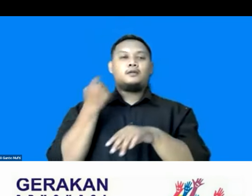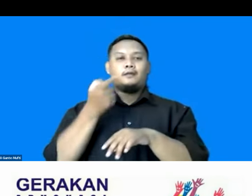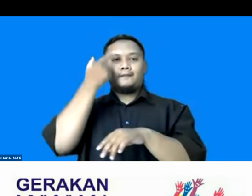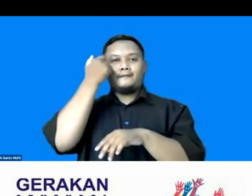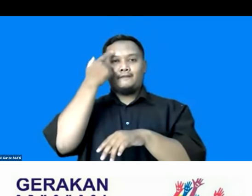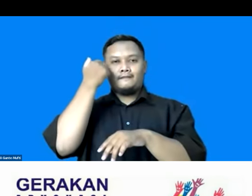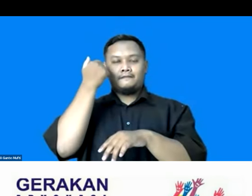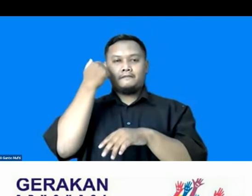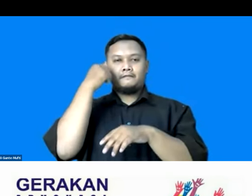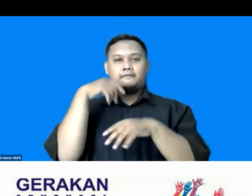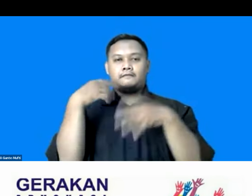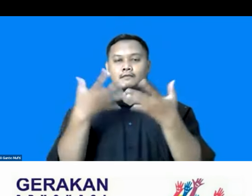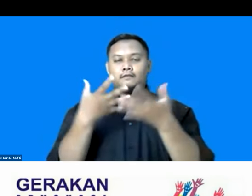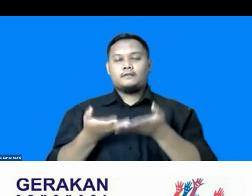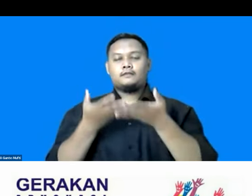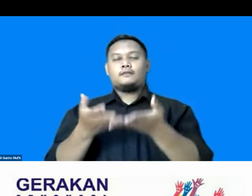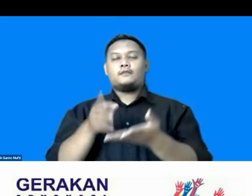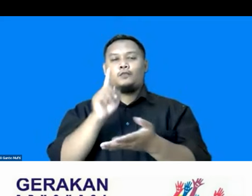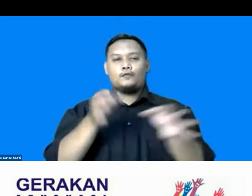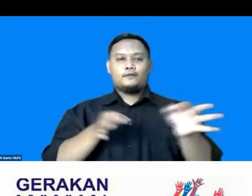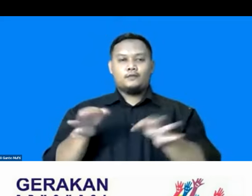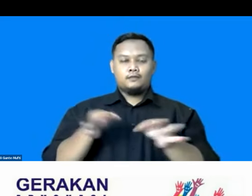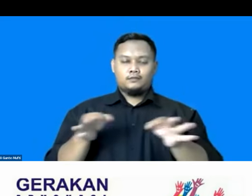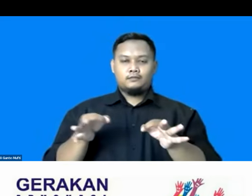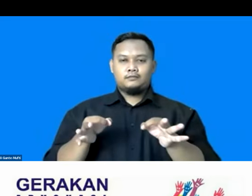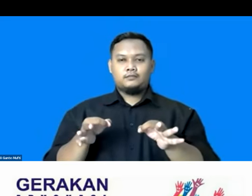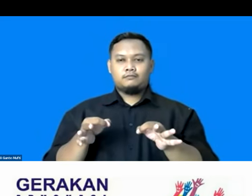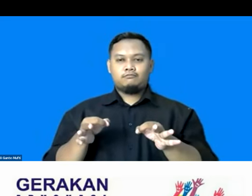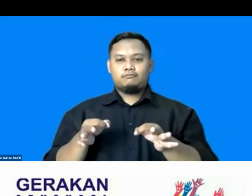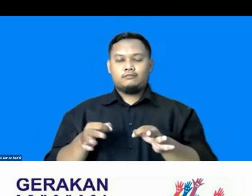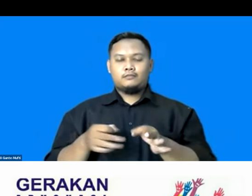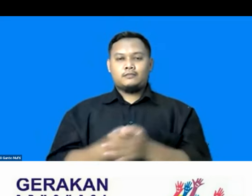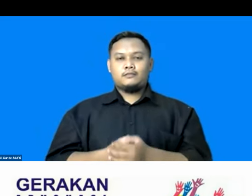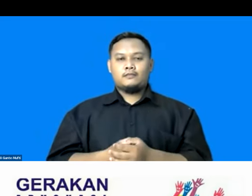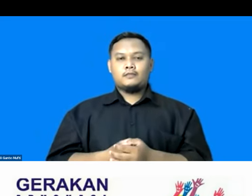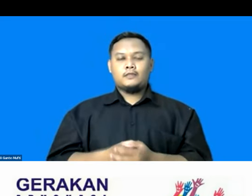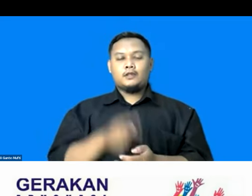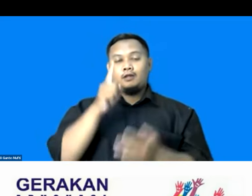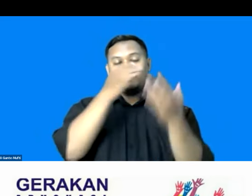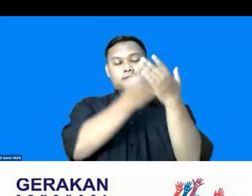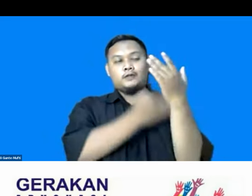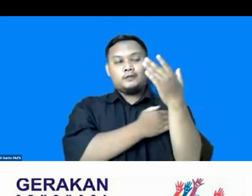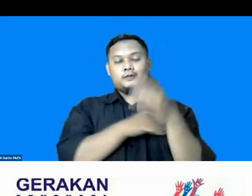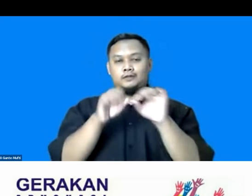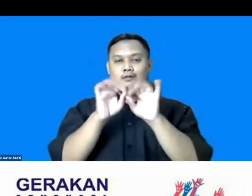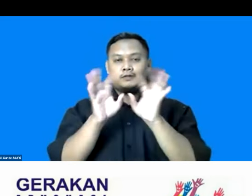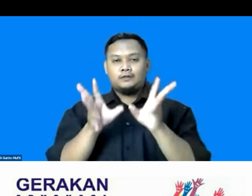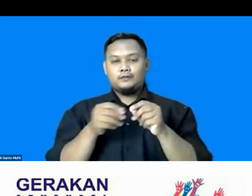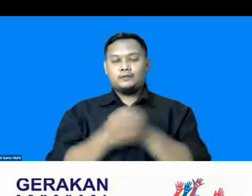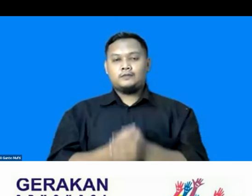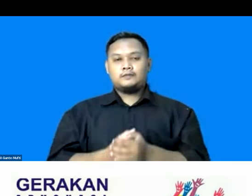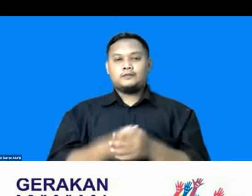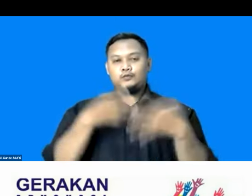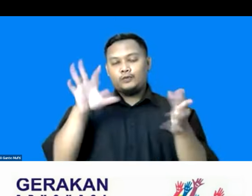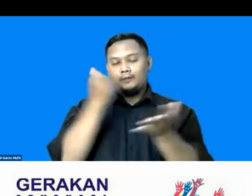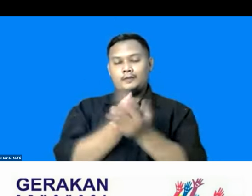bagaimana menyediakan suatu fasilitas ataupun suatu peraturan yang inklusi, yang tentunya akan